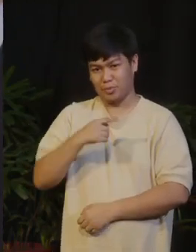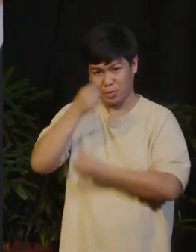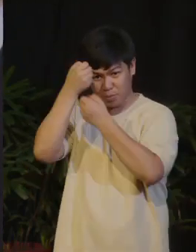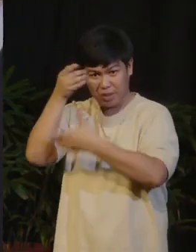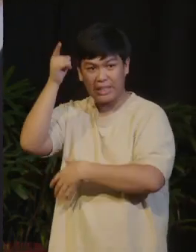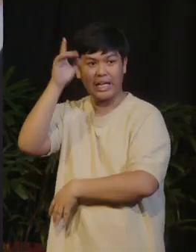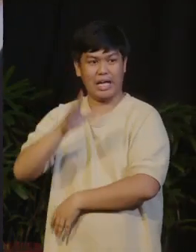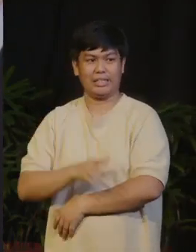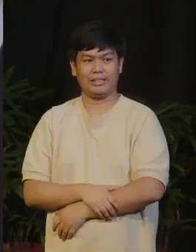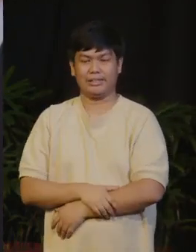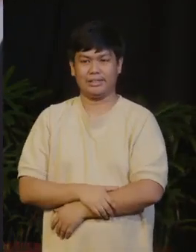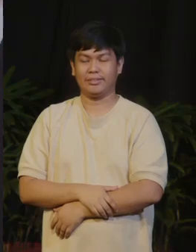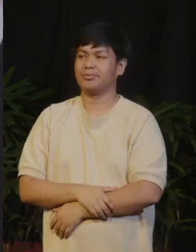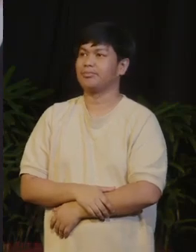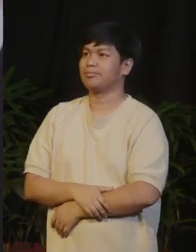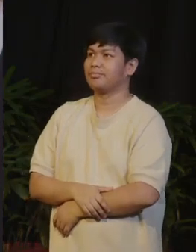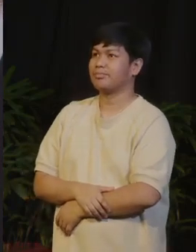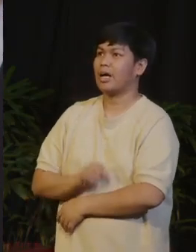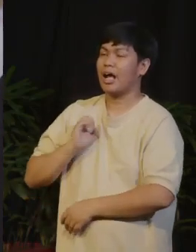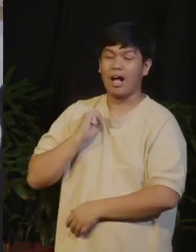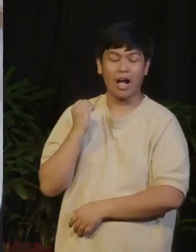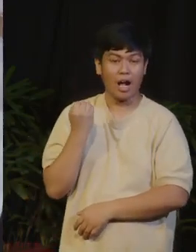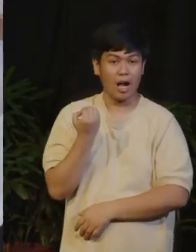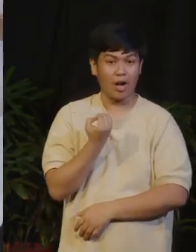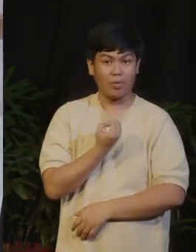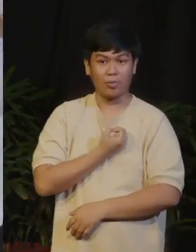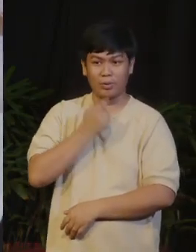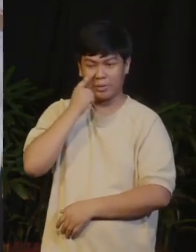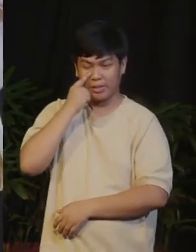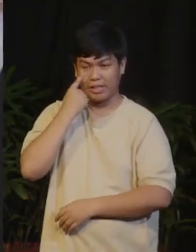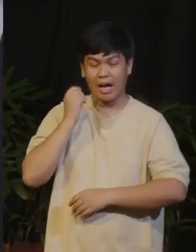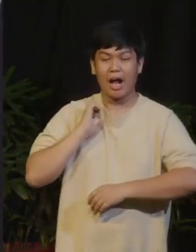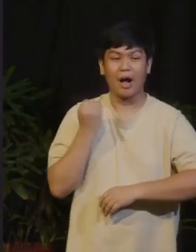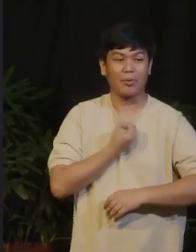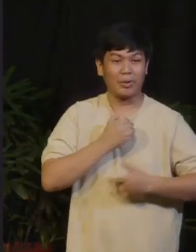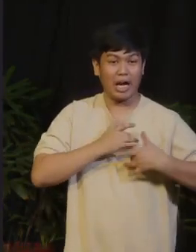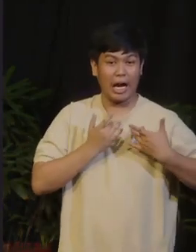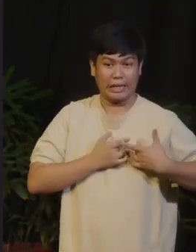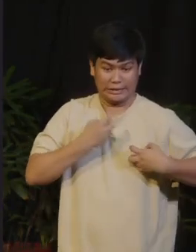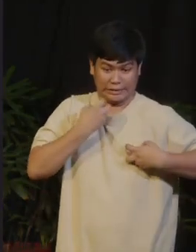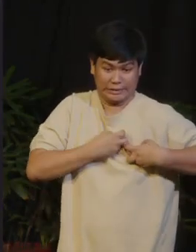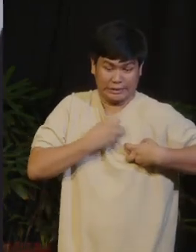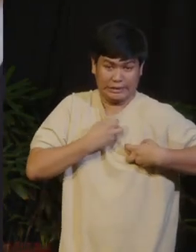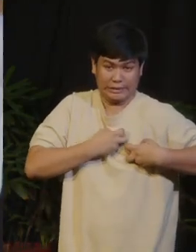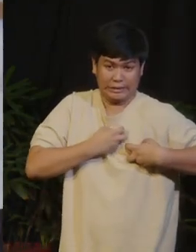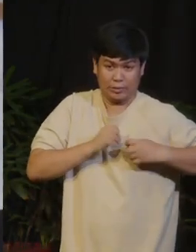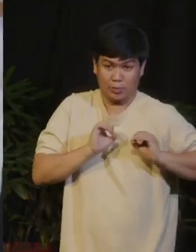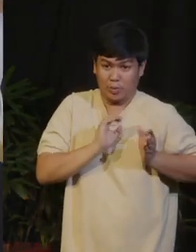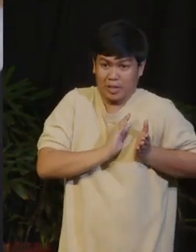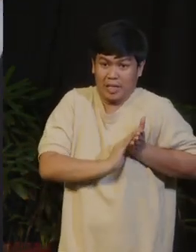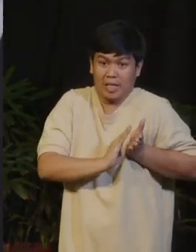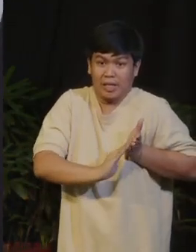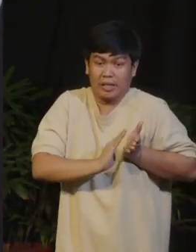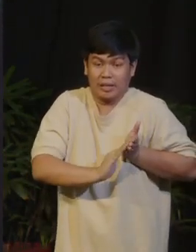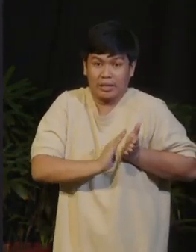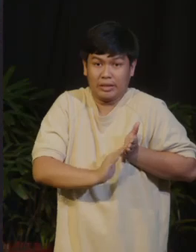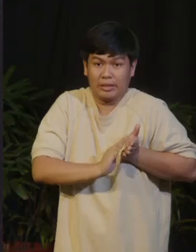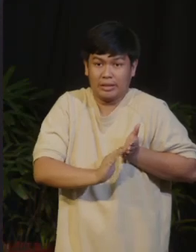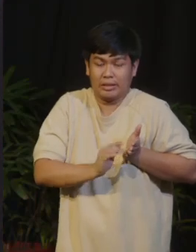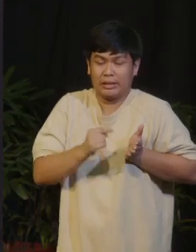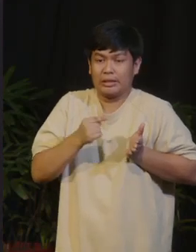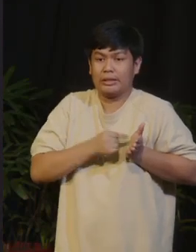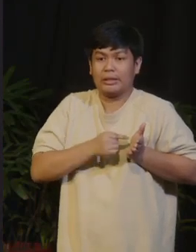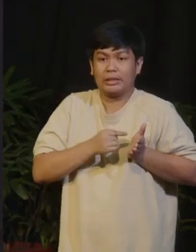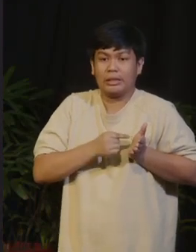Sa katunayan, ang ating pagiging hindi madaling magpatawad ay dahilan upang hindi